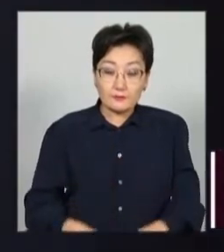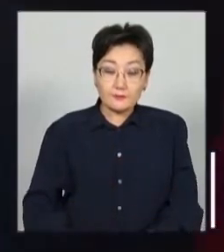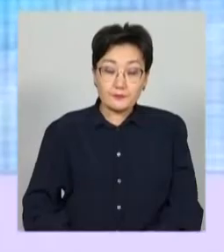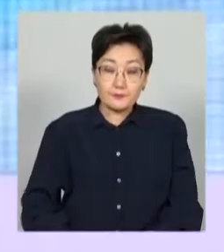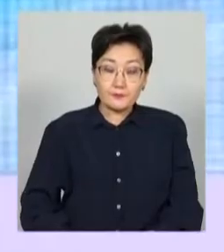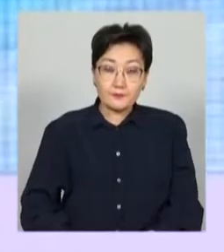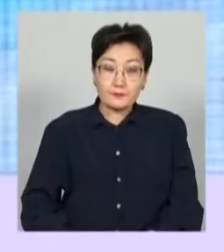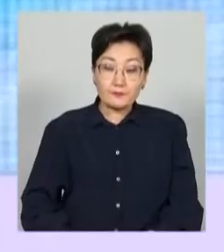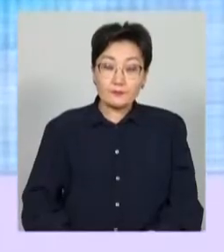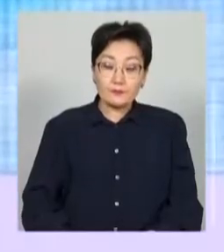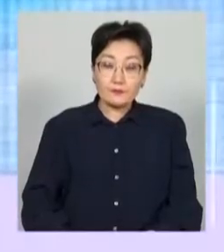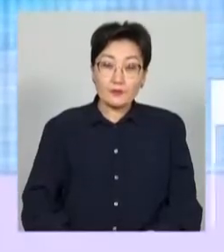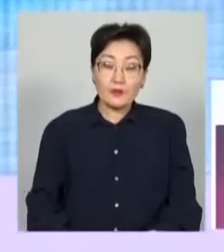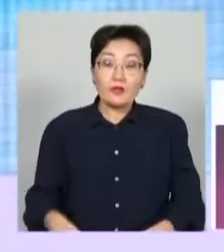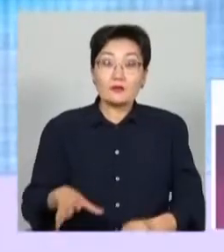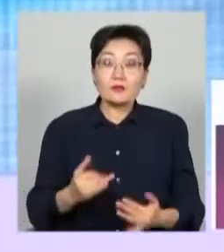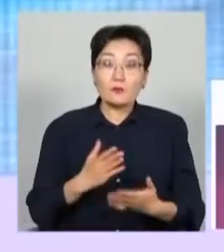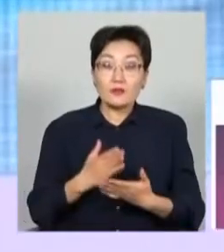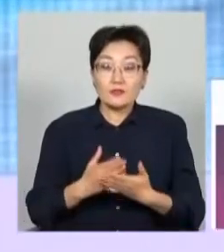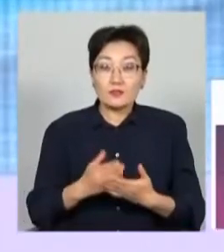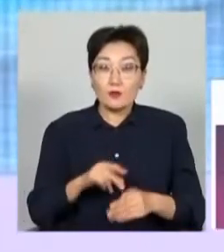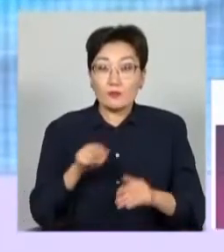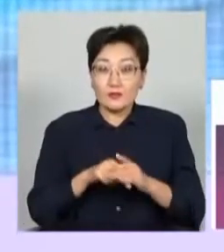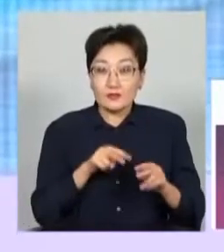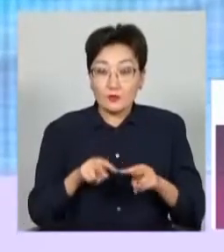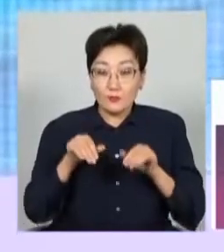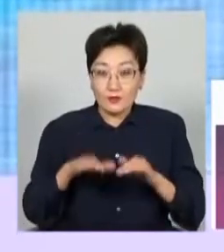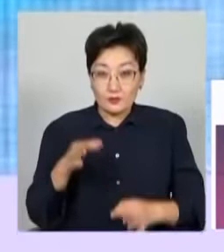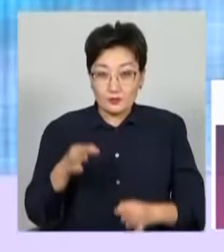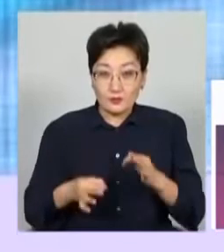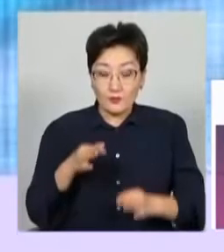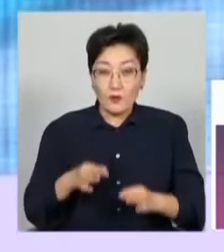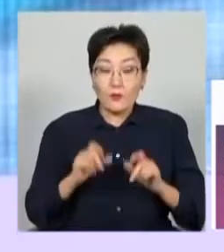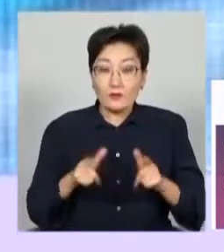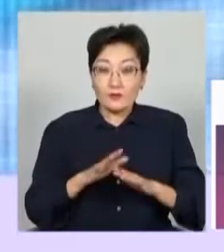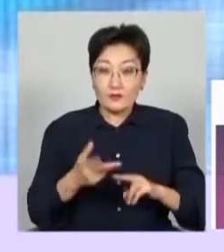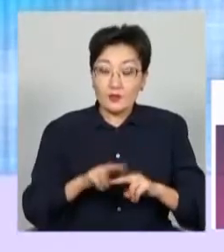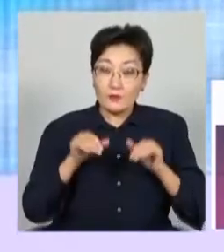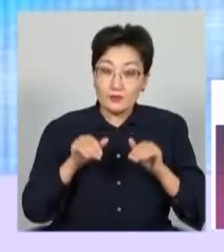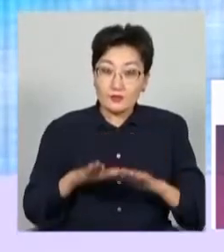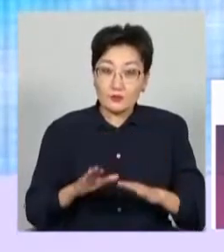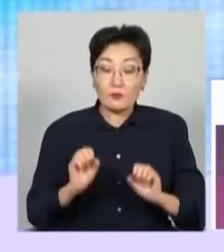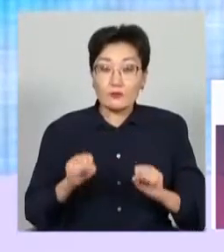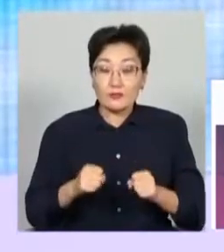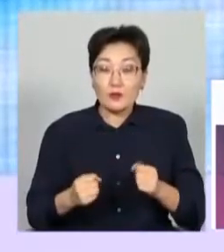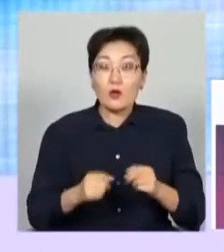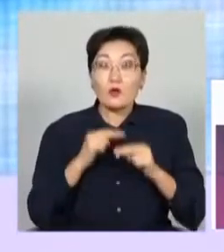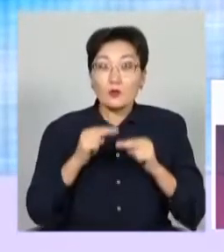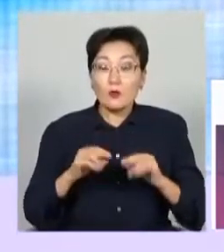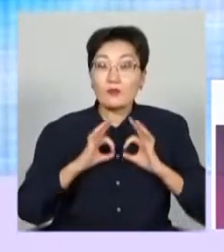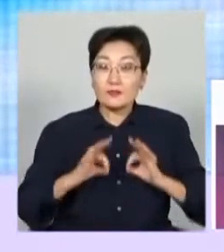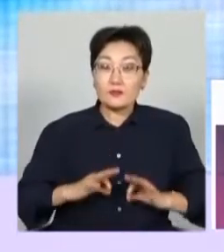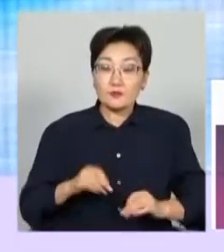он от нам вам надо все они содержат за под стражи по решению суда при несогласии с этим решением они могут обратиться в прокуратуру